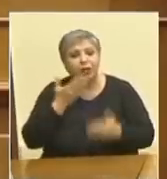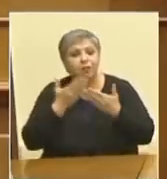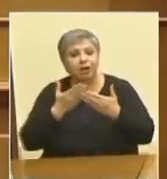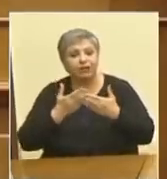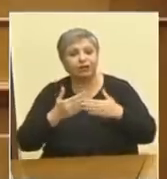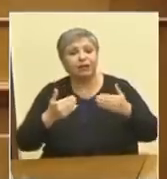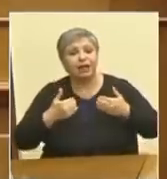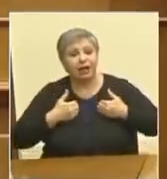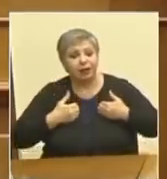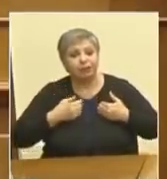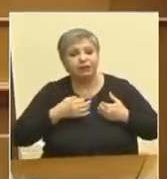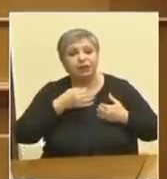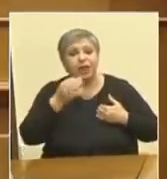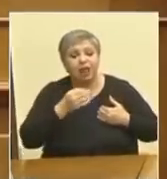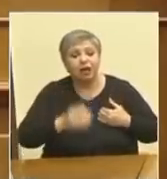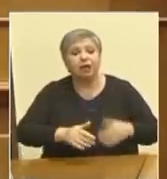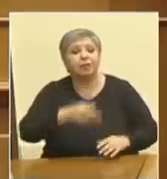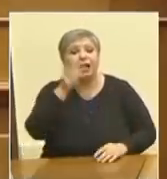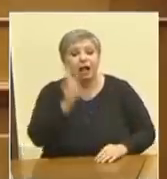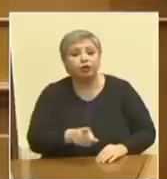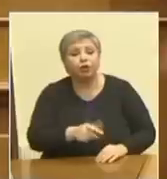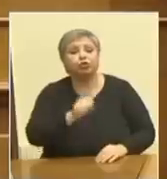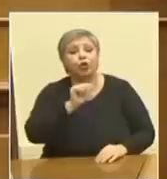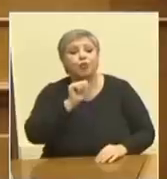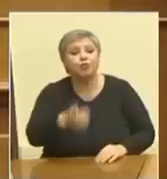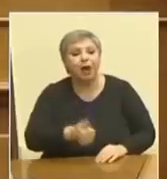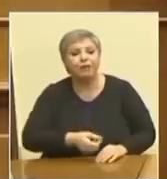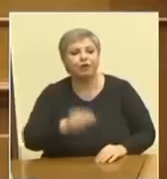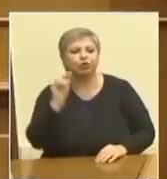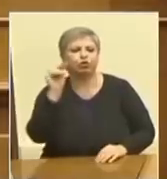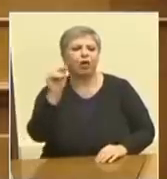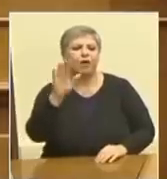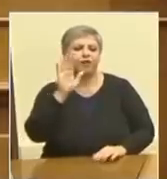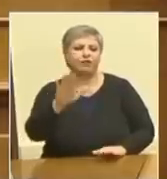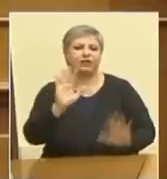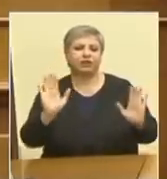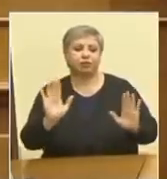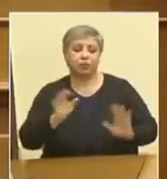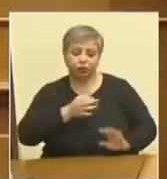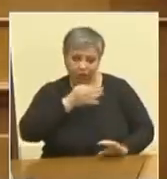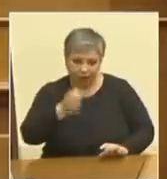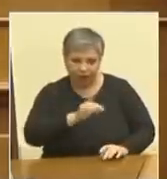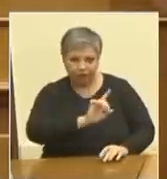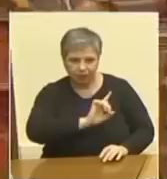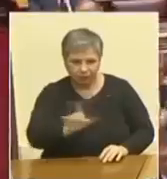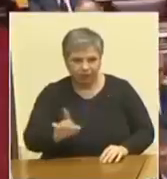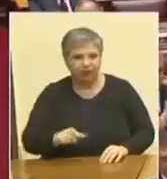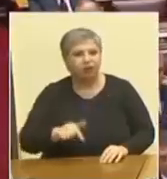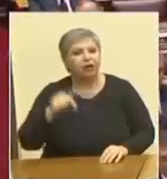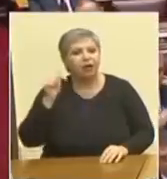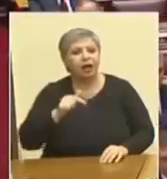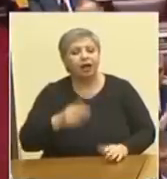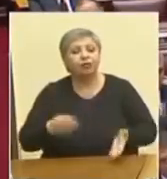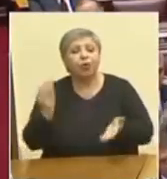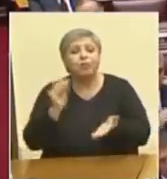υπάρχει μόνο κακός και μαύρος φασισμός και το καταδικάζουμε με τον πιο απερίφραστο τρόπο. Γι' αυτό μην διανοηθείτε ξανά